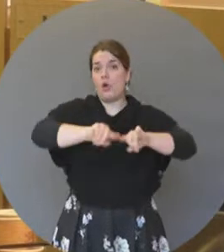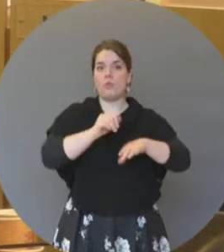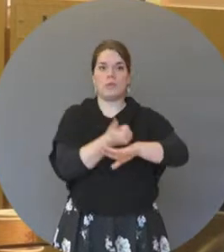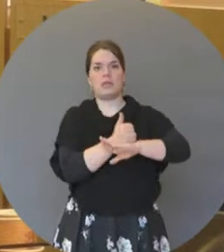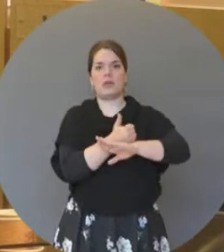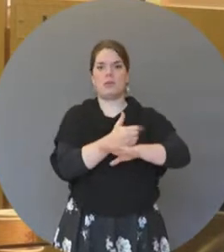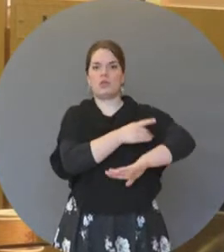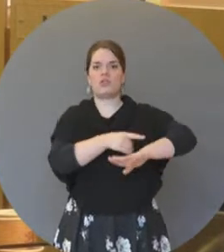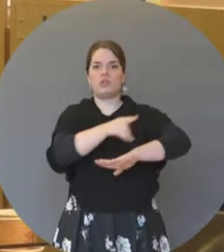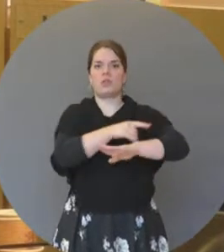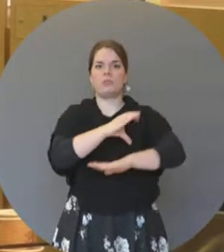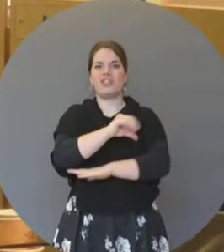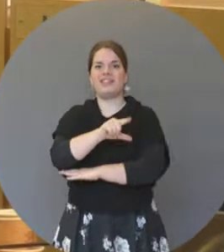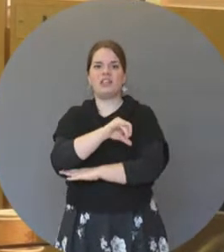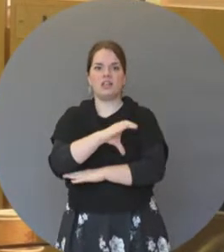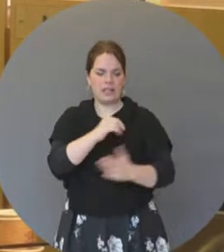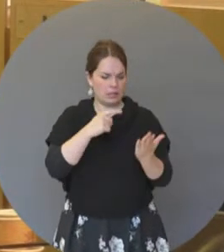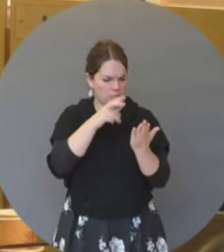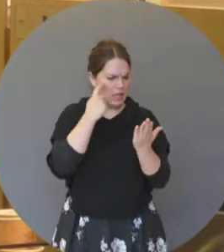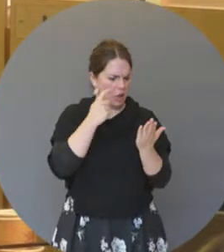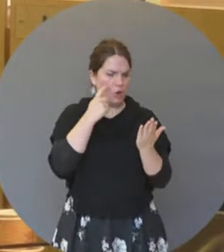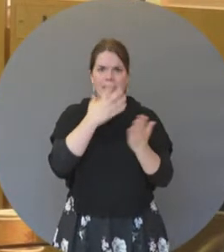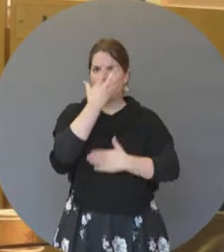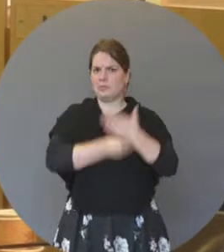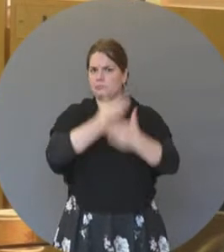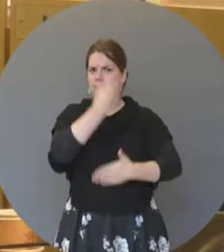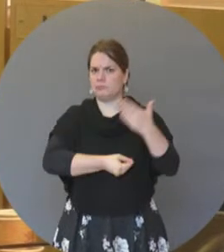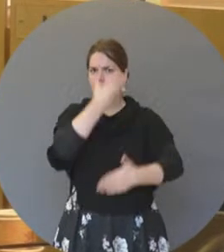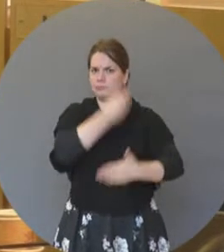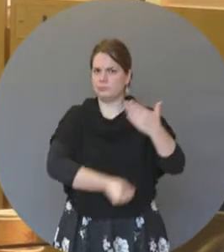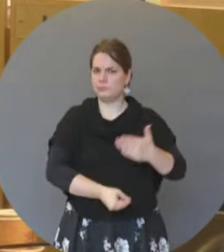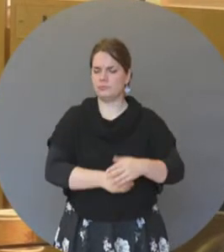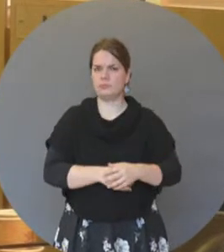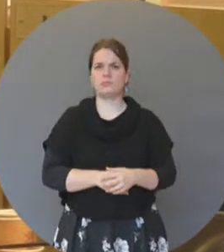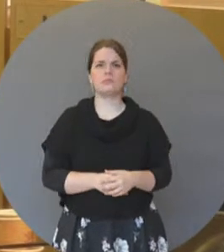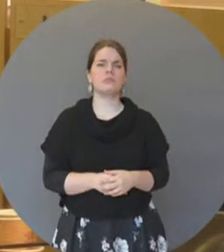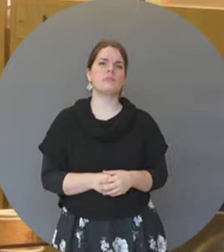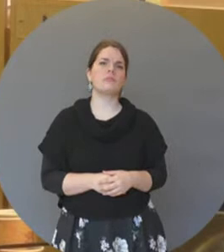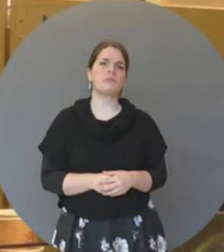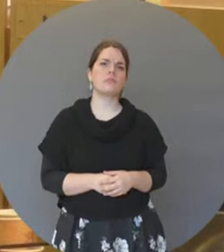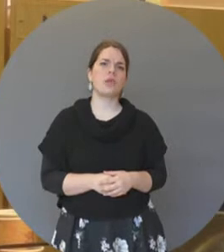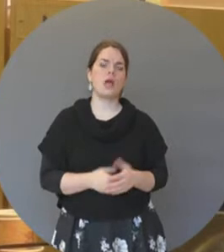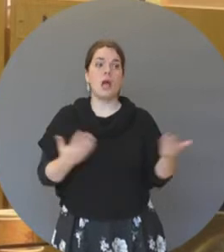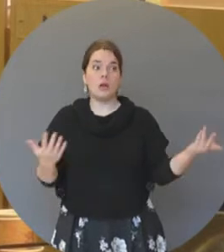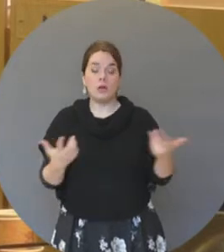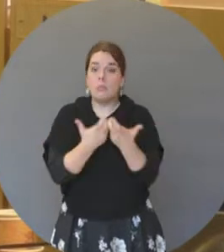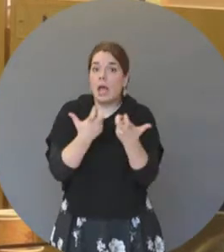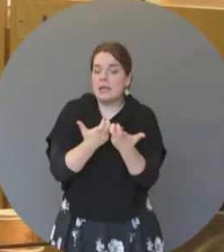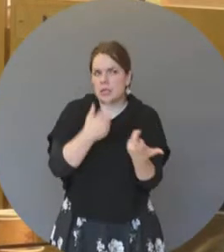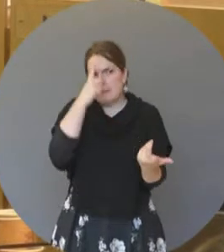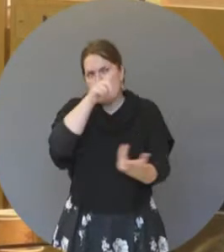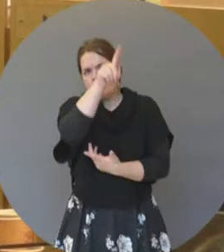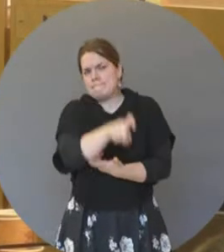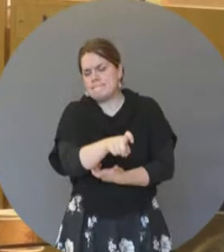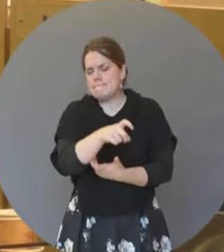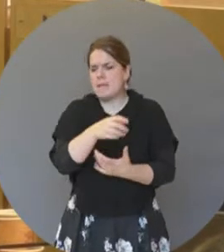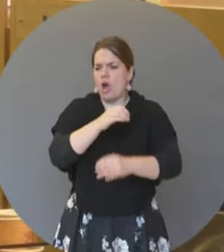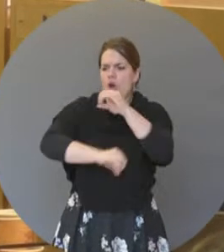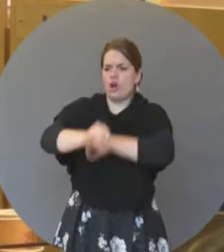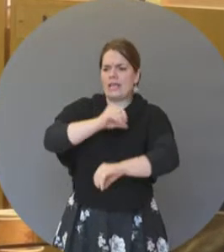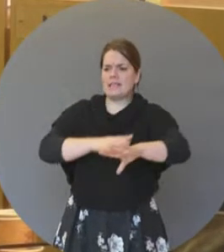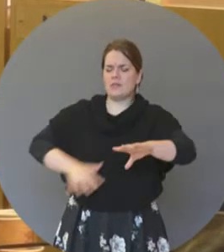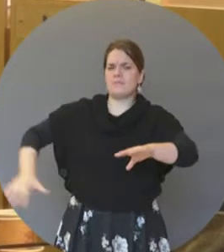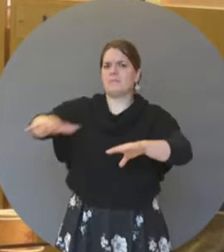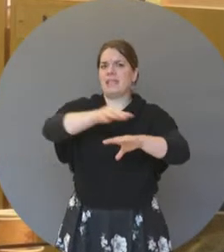départemental des clics ces questions sont tiennent à l'organisation territoriale des MDA qui